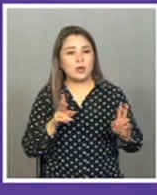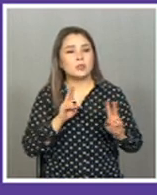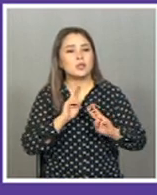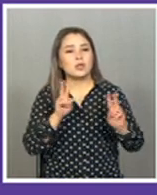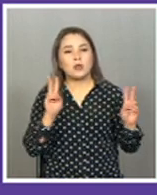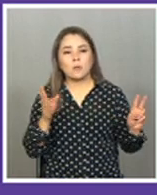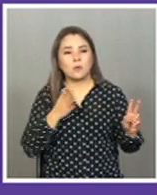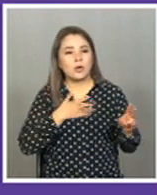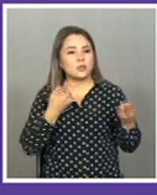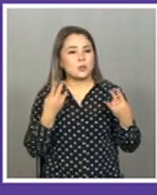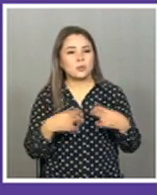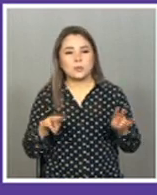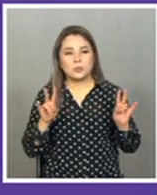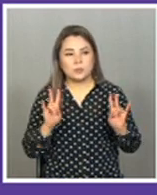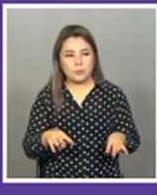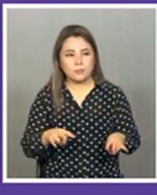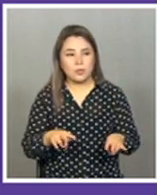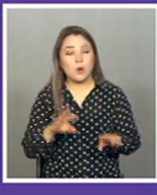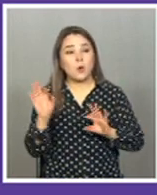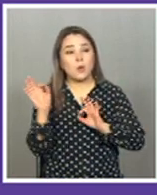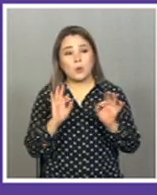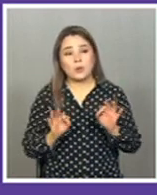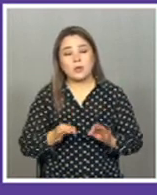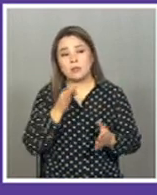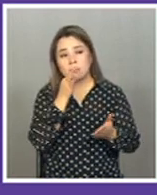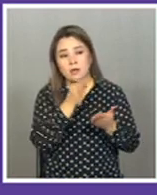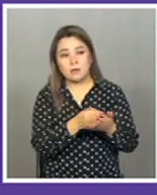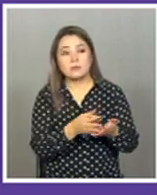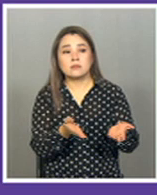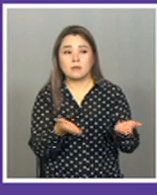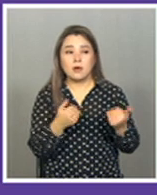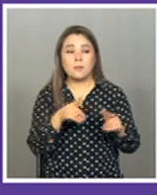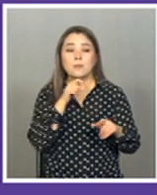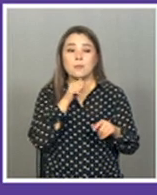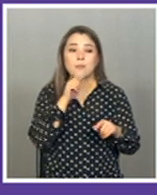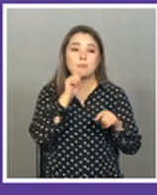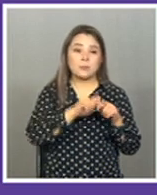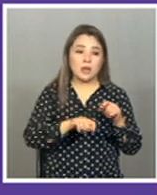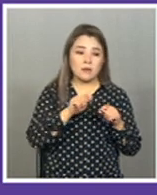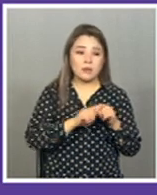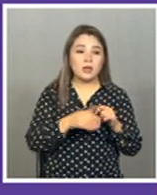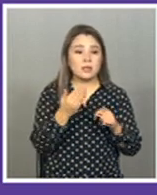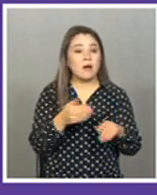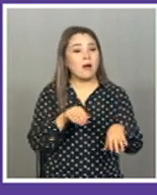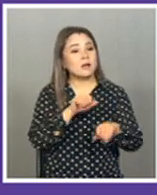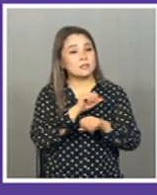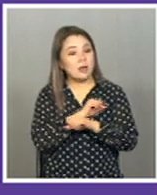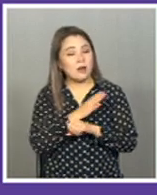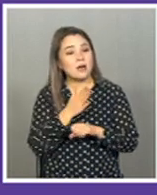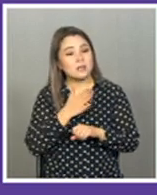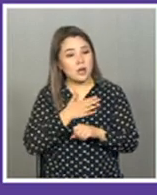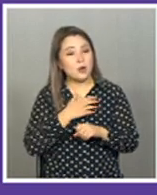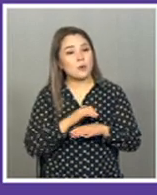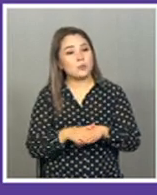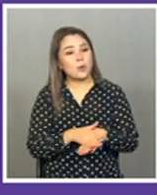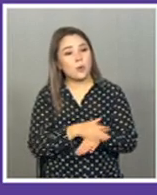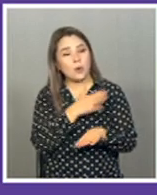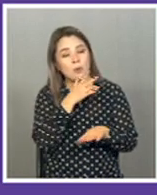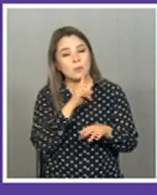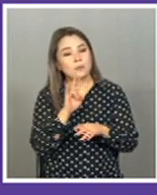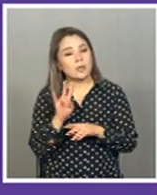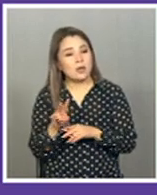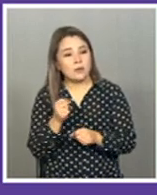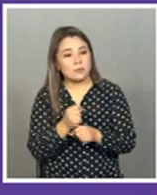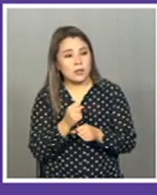не нужна, а осень ей. Так давай проверим, ты отдыхай, а я подольше задержусь». На